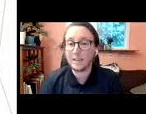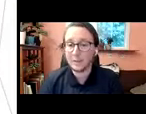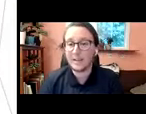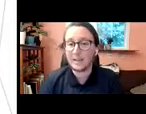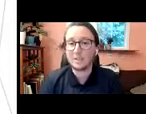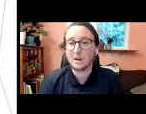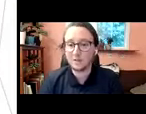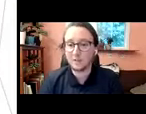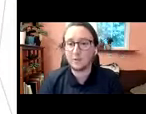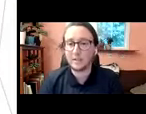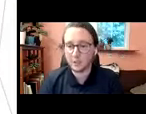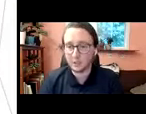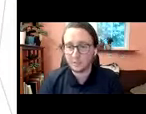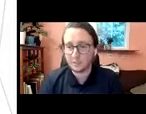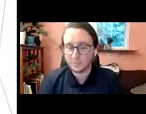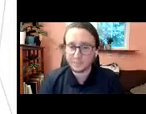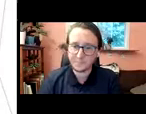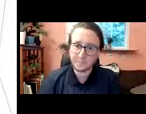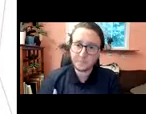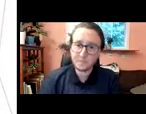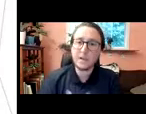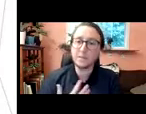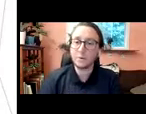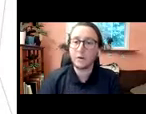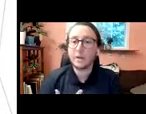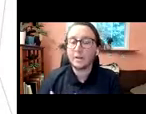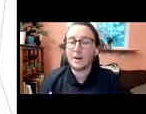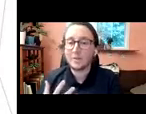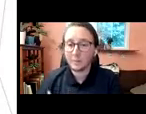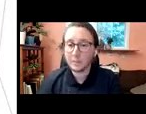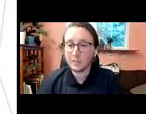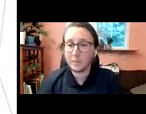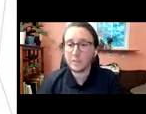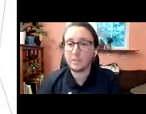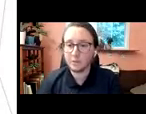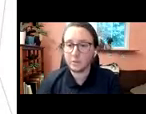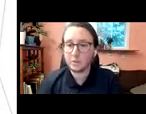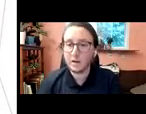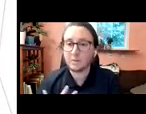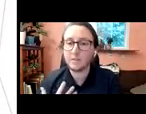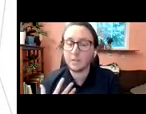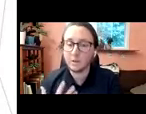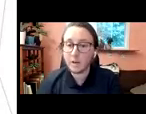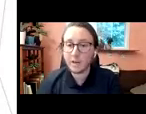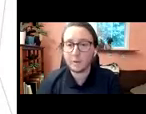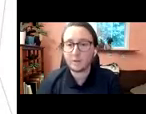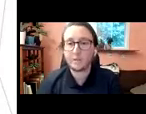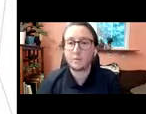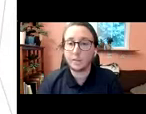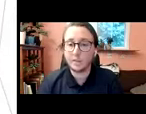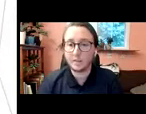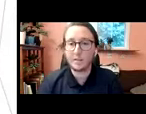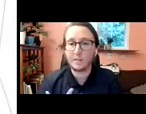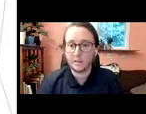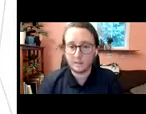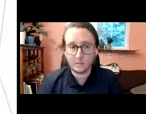participation correspond à cette idée de l'interaction avec les systèmes de santé et comment la relation pouvait être toxique.